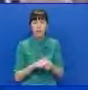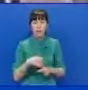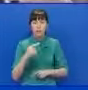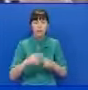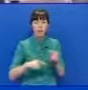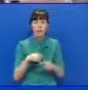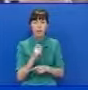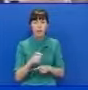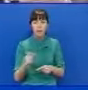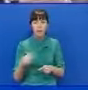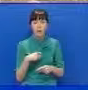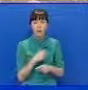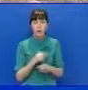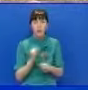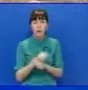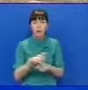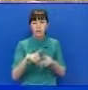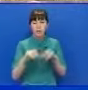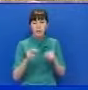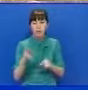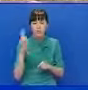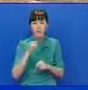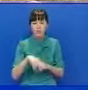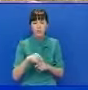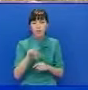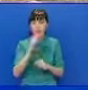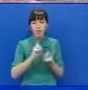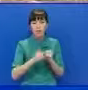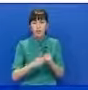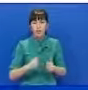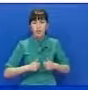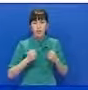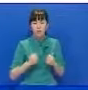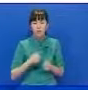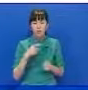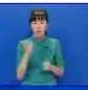кәсіпкер өзі салған нысандарды мемлекеттік меншікке өткізіп, сауапты істе бел байлаған. Айта кету керек,